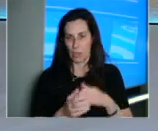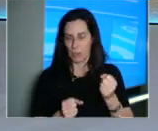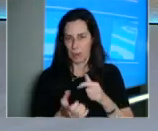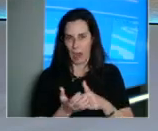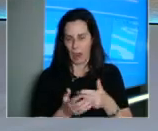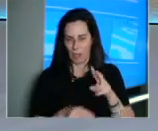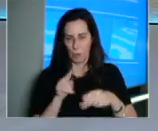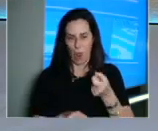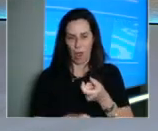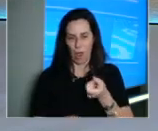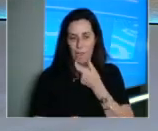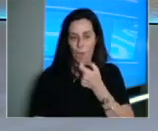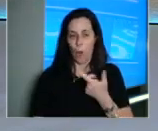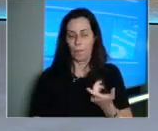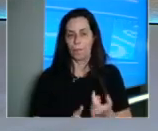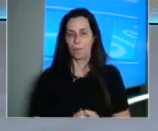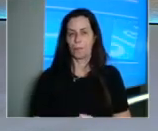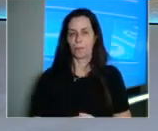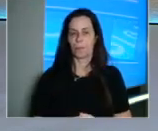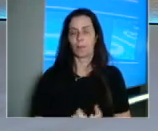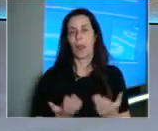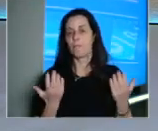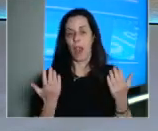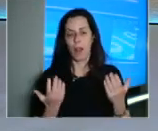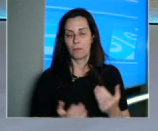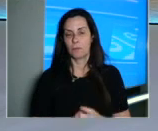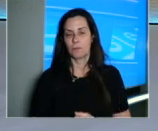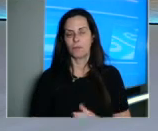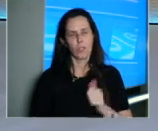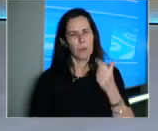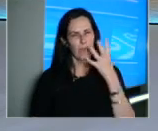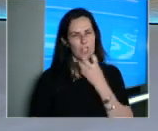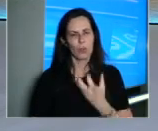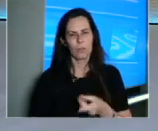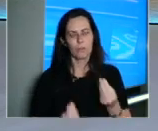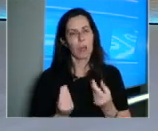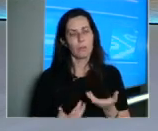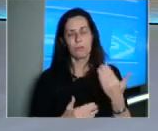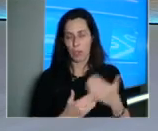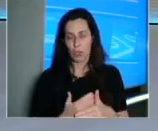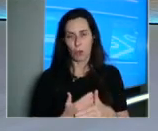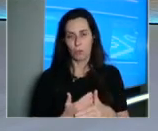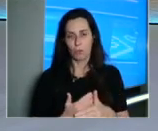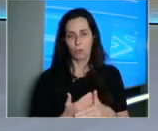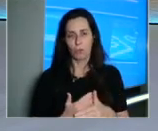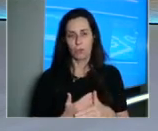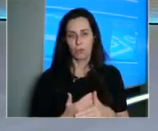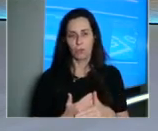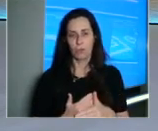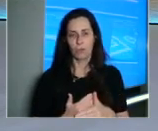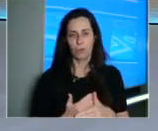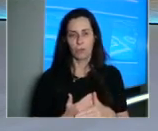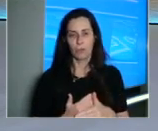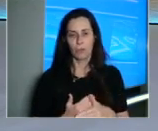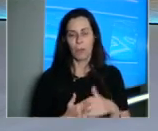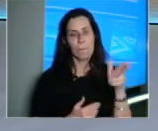את זה מתוך איזושהי אי-צלילות. אבל אתה יודע מה הכי מצער? שדברים כאלה בסוף מגיעים